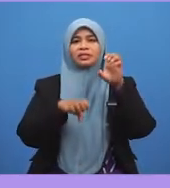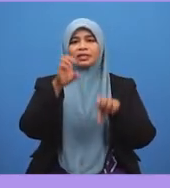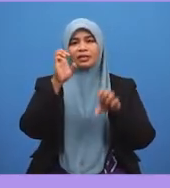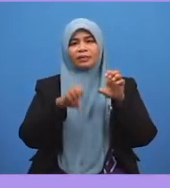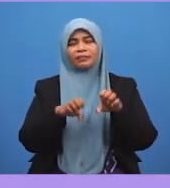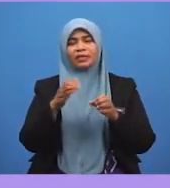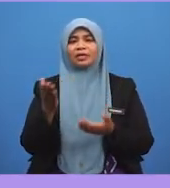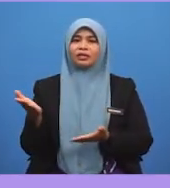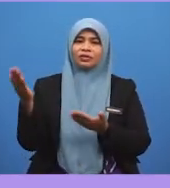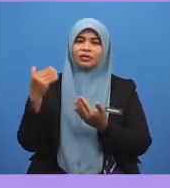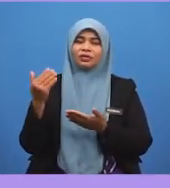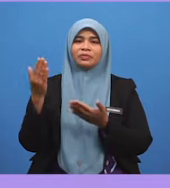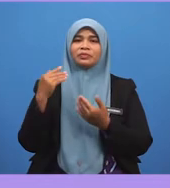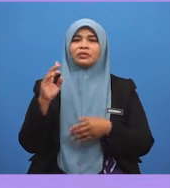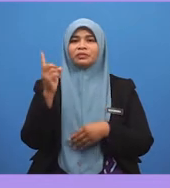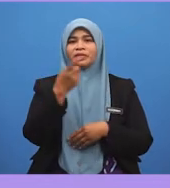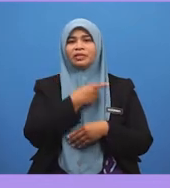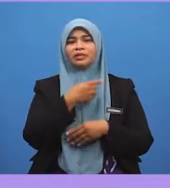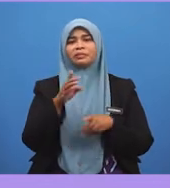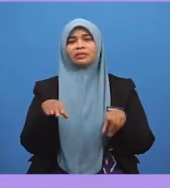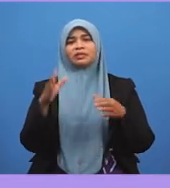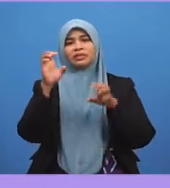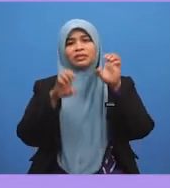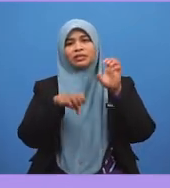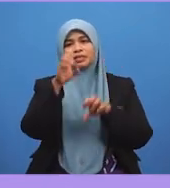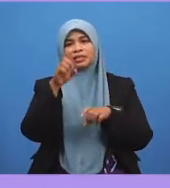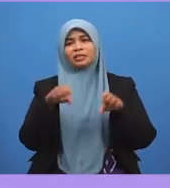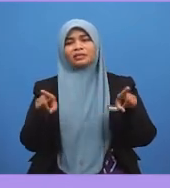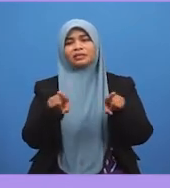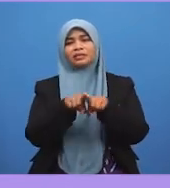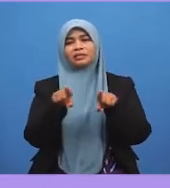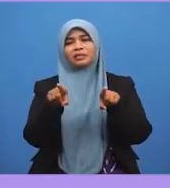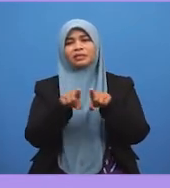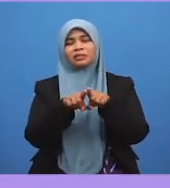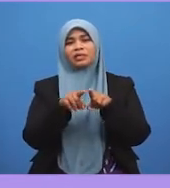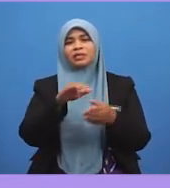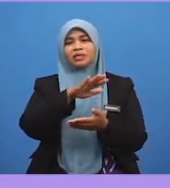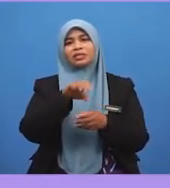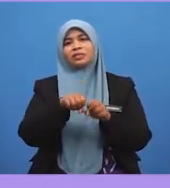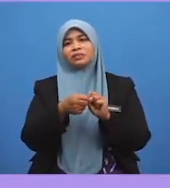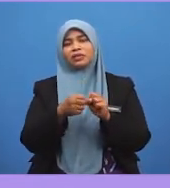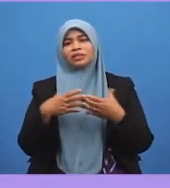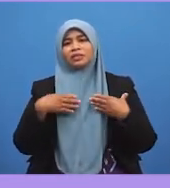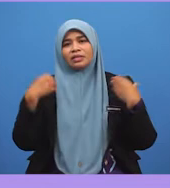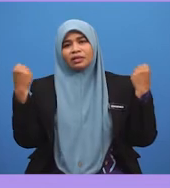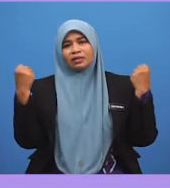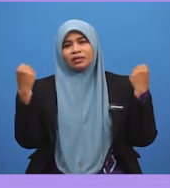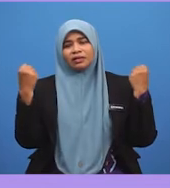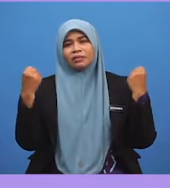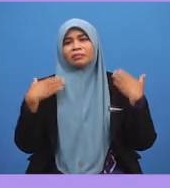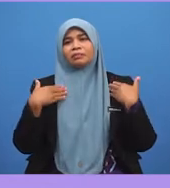bersenam. Jom, jom kita bersenam sama-sama. Semoga